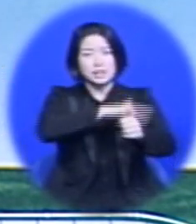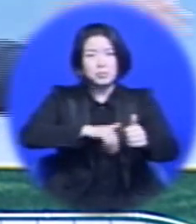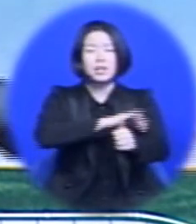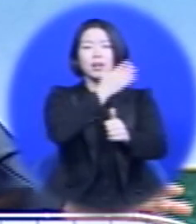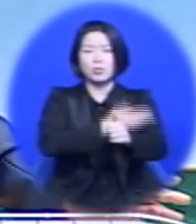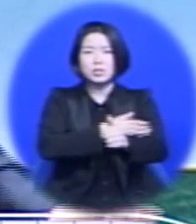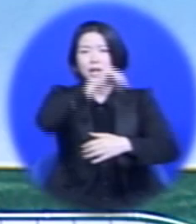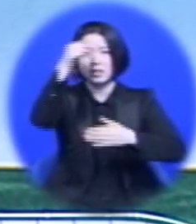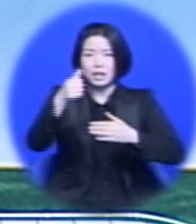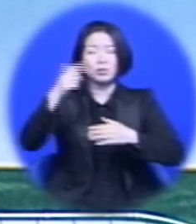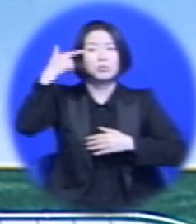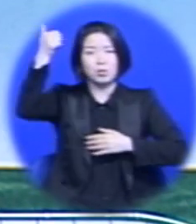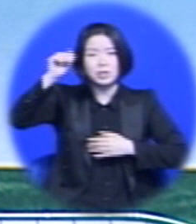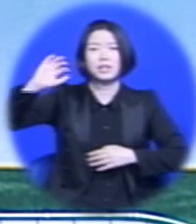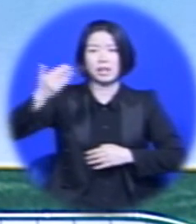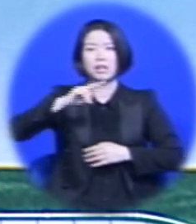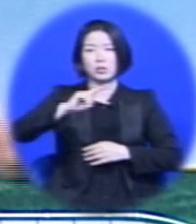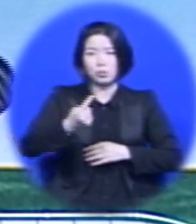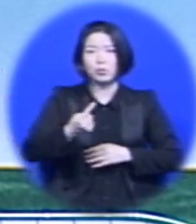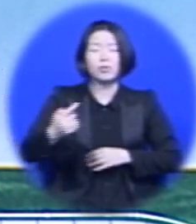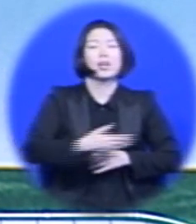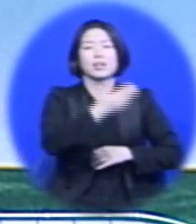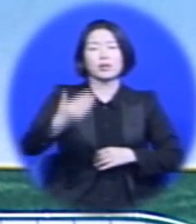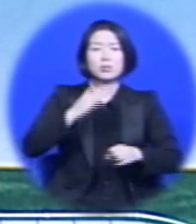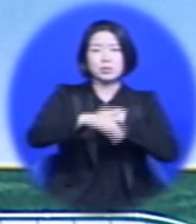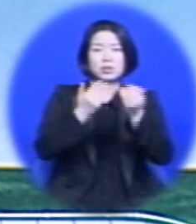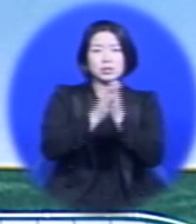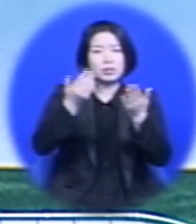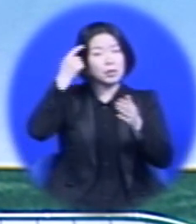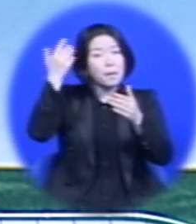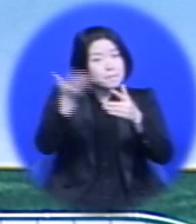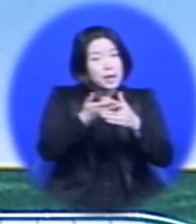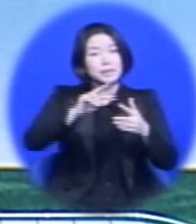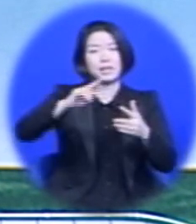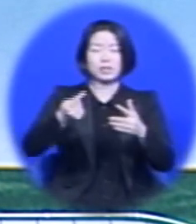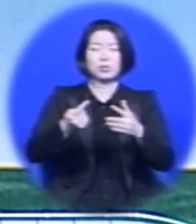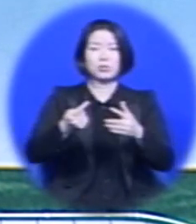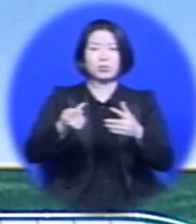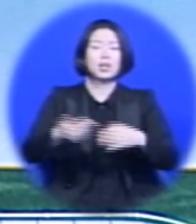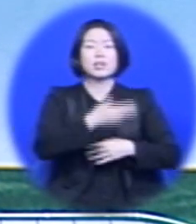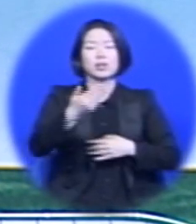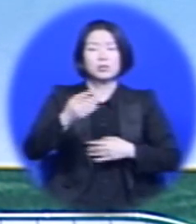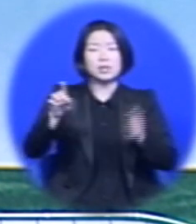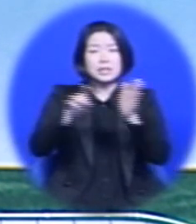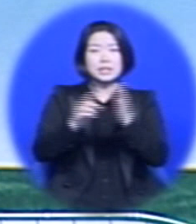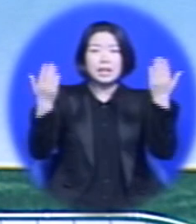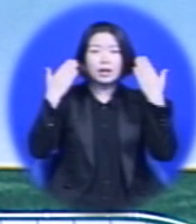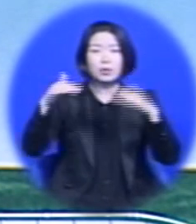되고 목사가 된다 하더라도 여러분이 성경 박사라고 여러분이 신학교를